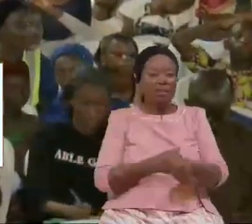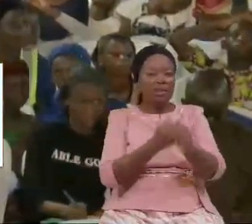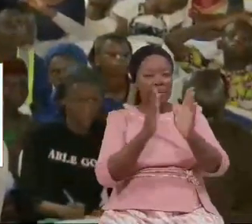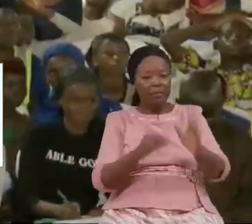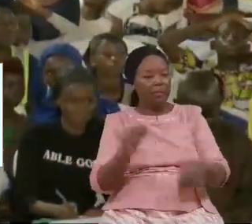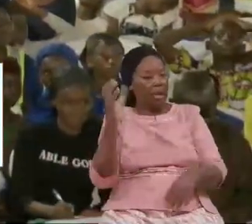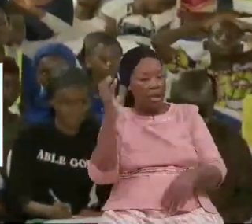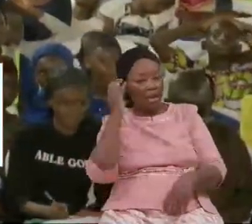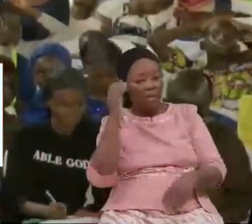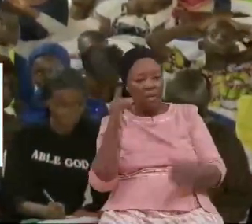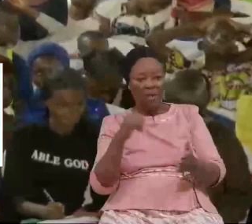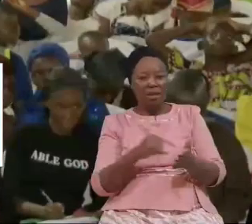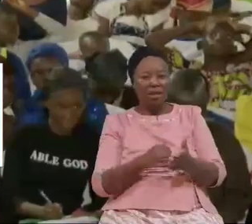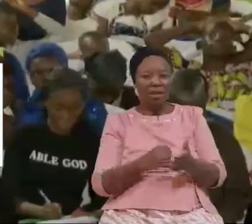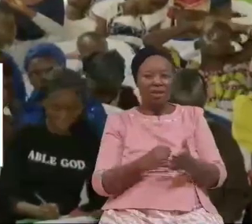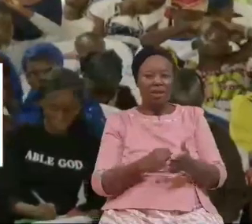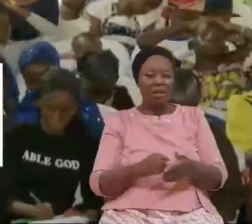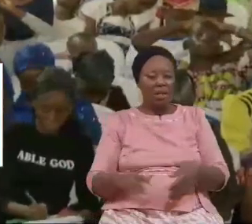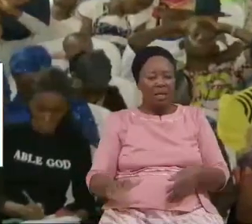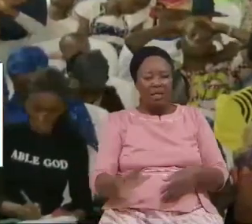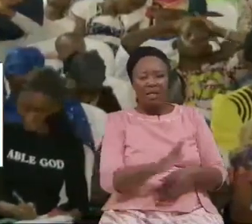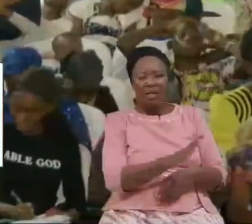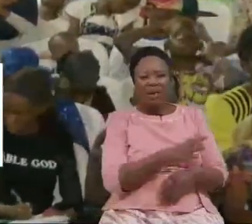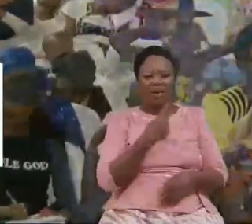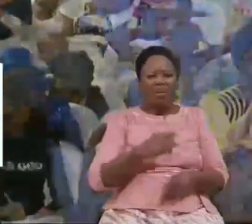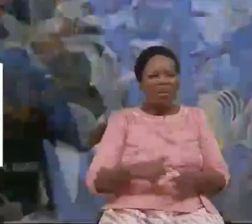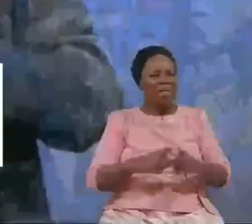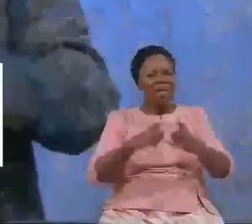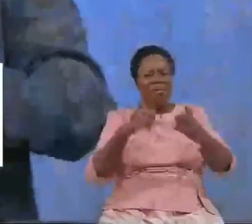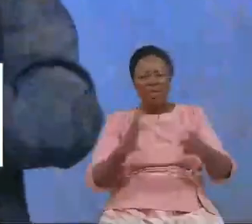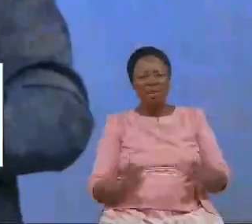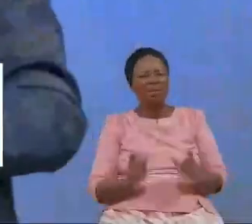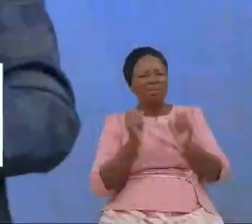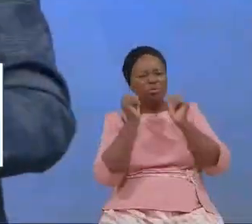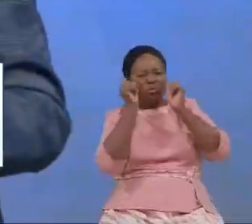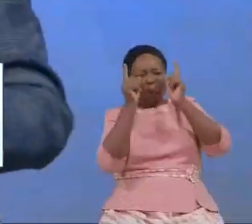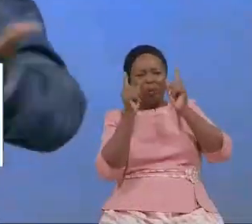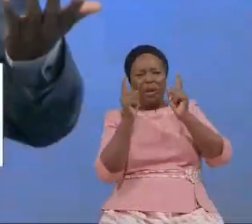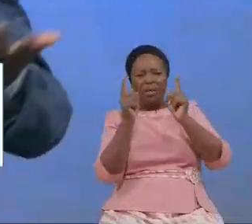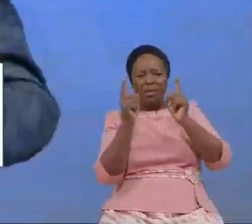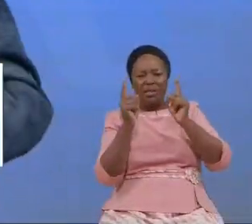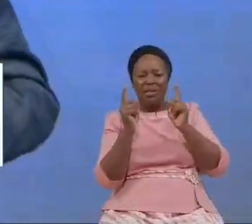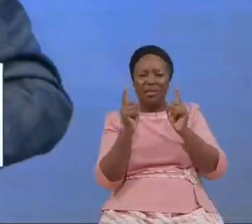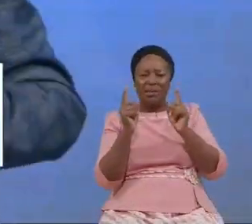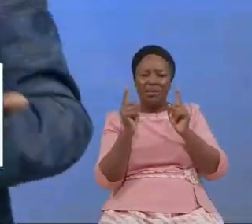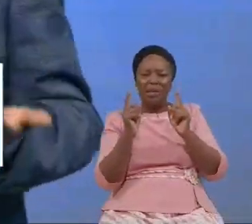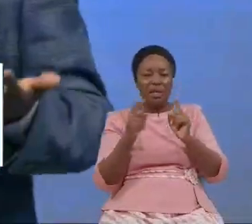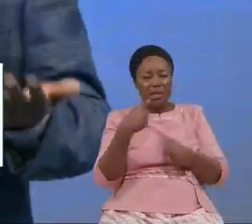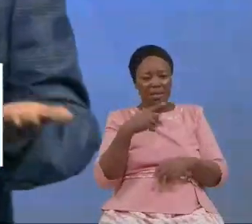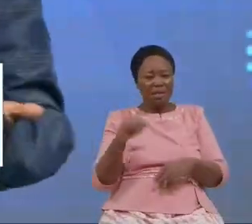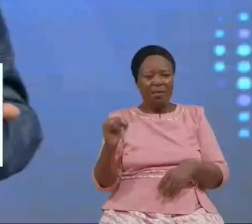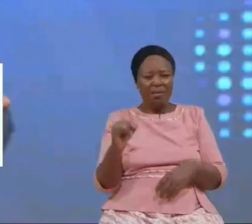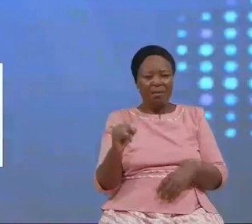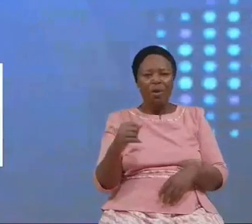les disciplions entendu cela filtre très étonnée disons